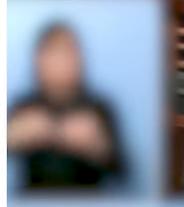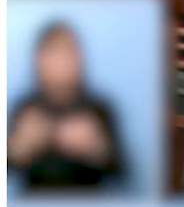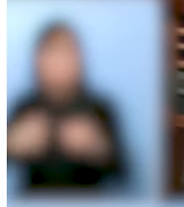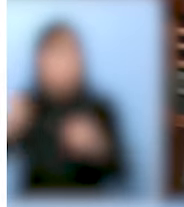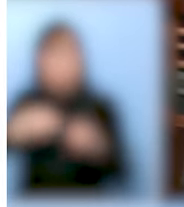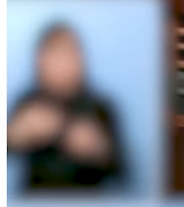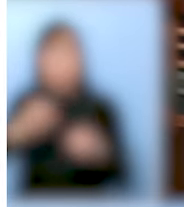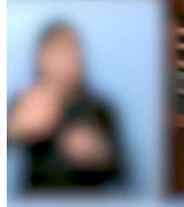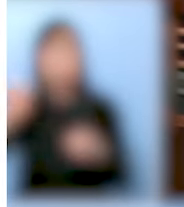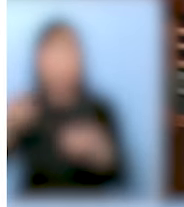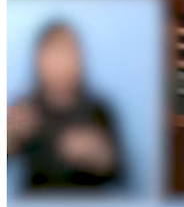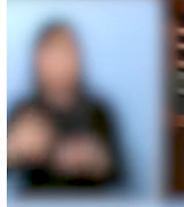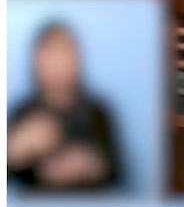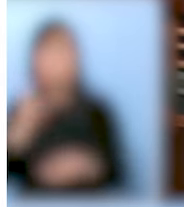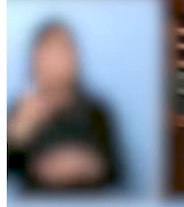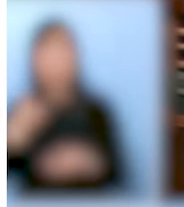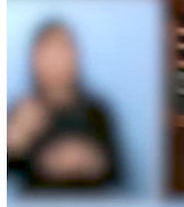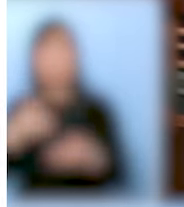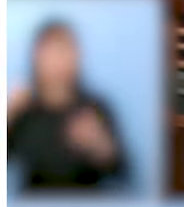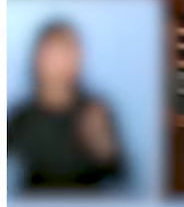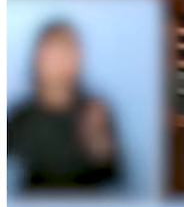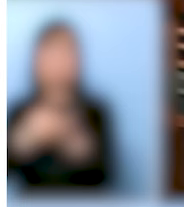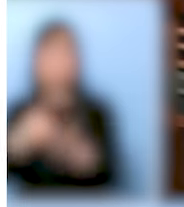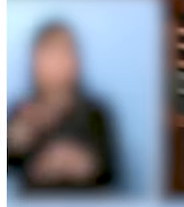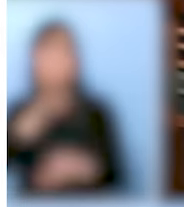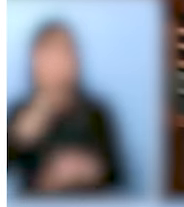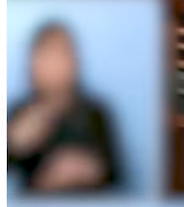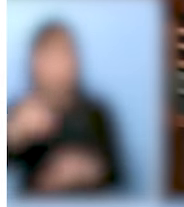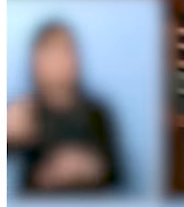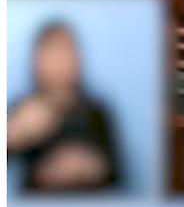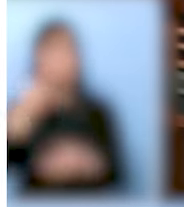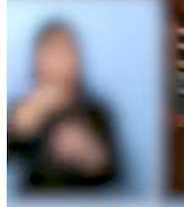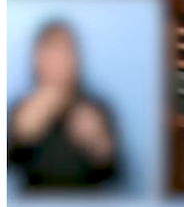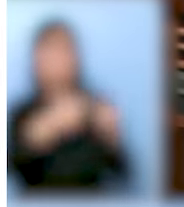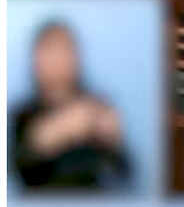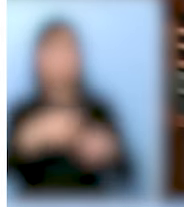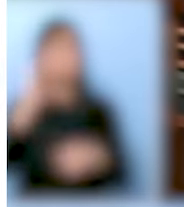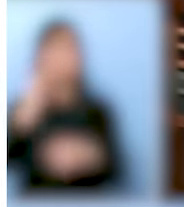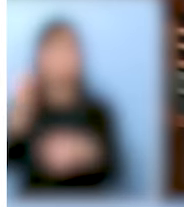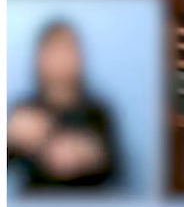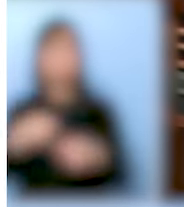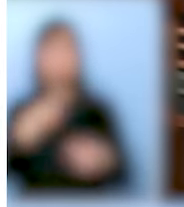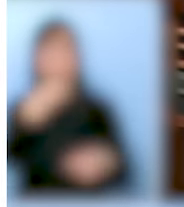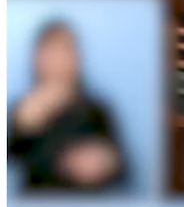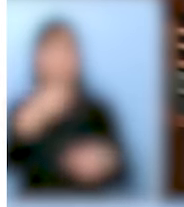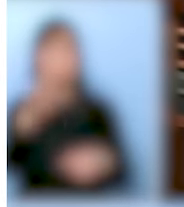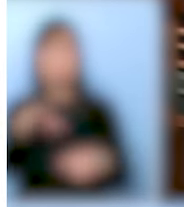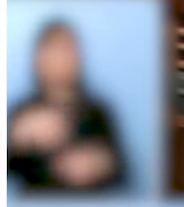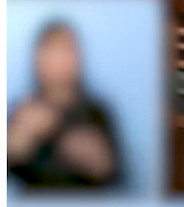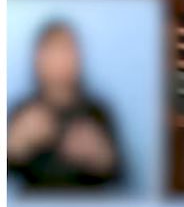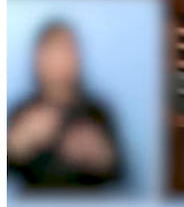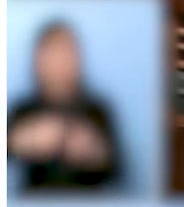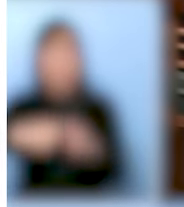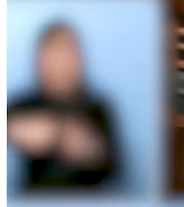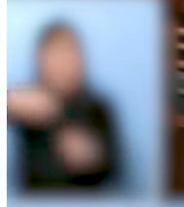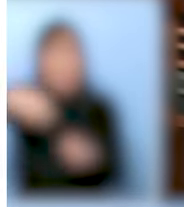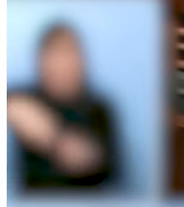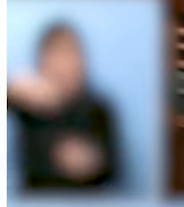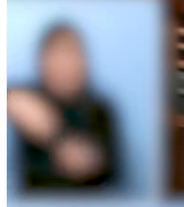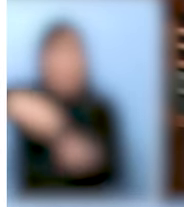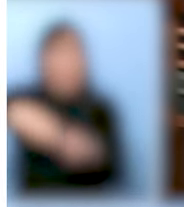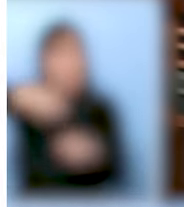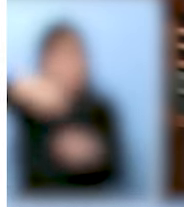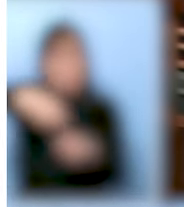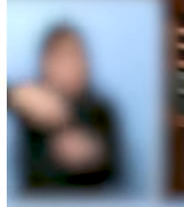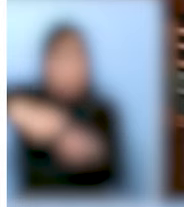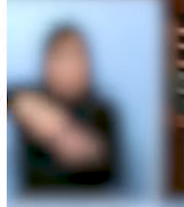刀？即係呢一樣嘢咧，係非常之直接。但係好多嘅市民咧，都即刻講話：喂，有冇搞錯？全部咁樣講嘅，有易拉罐嘅喎，係易拉罐